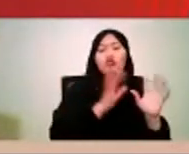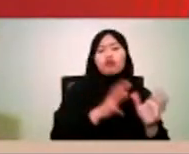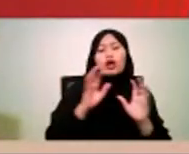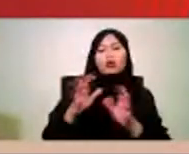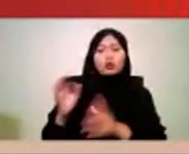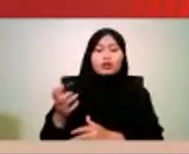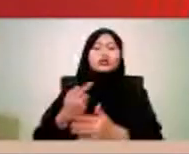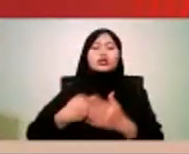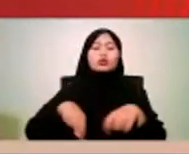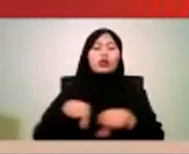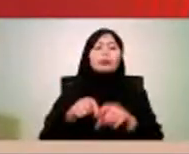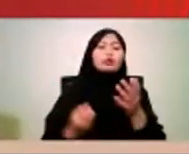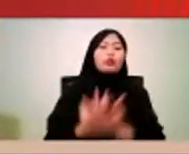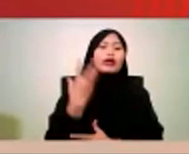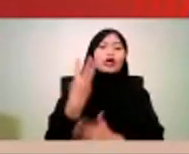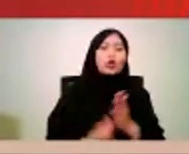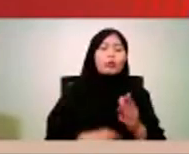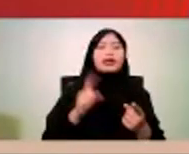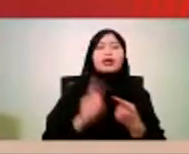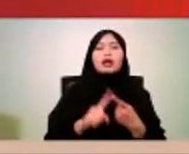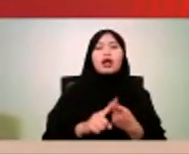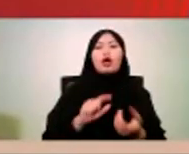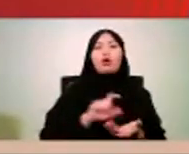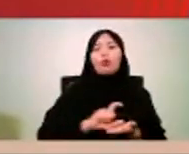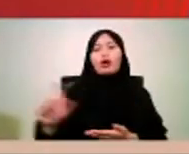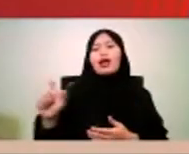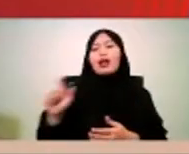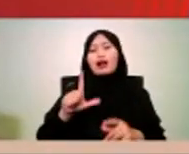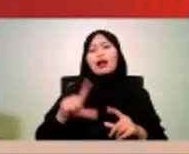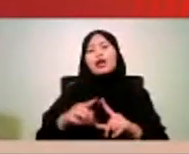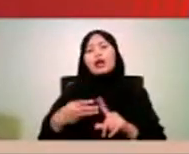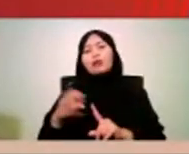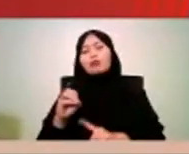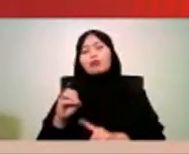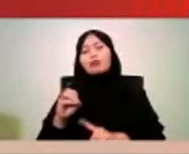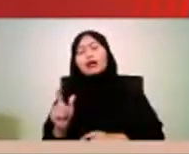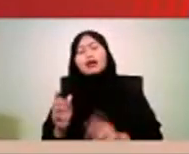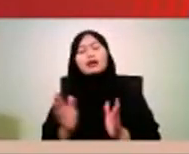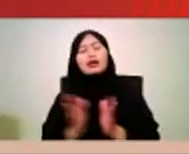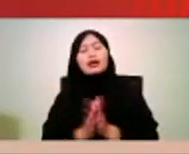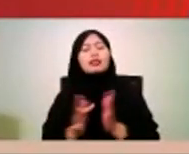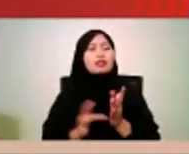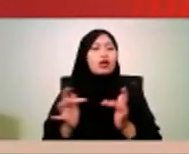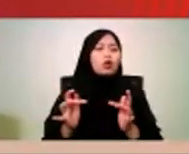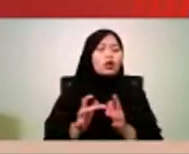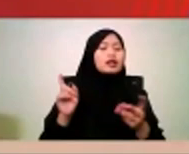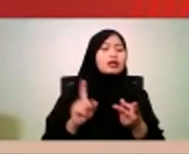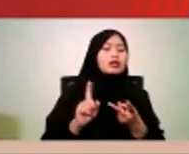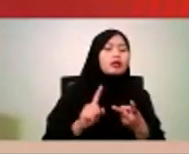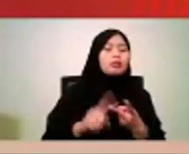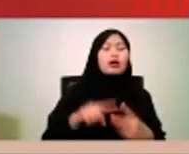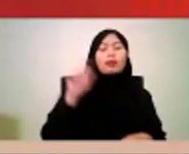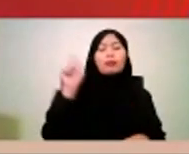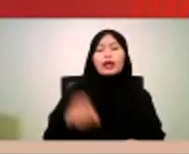solow yaitu adalah faktor modal lebar dan teknologi bauran kebijakan juga dilakukan dengan menggunakan kebijakan